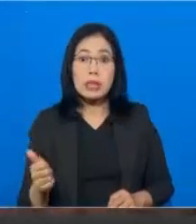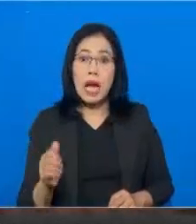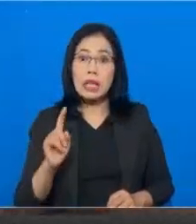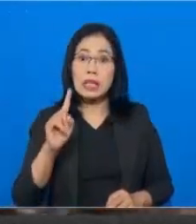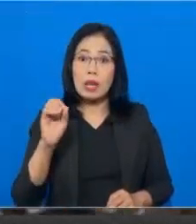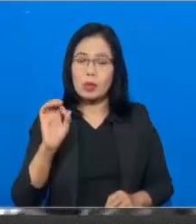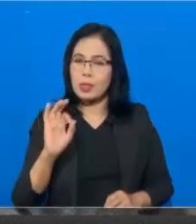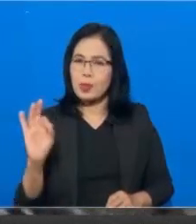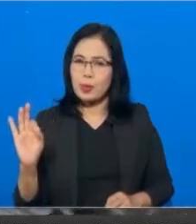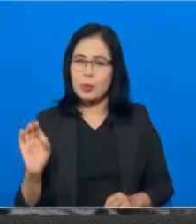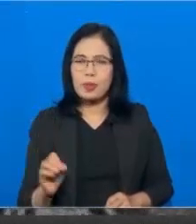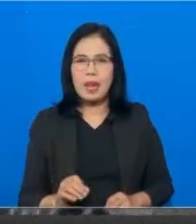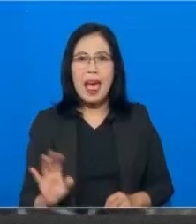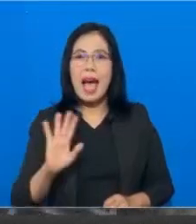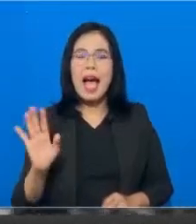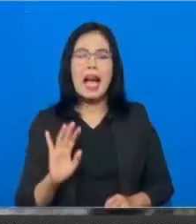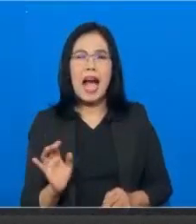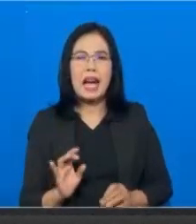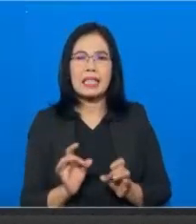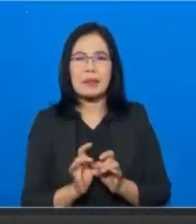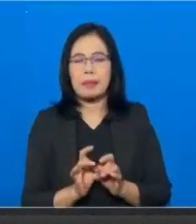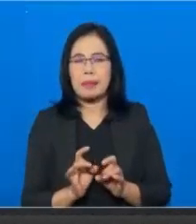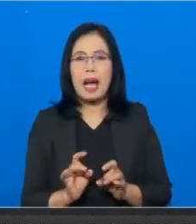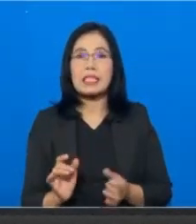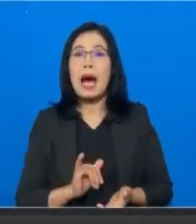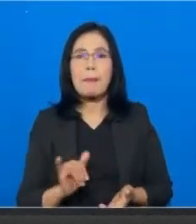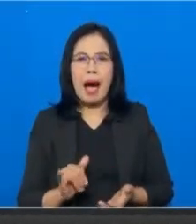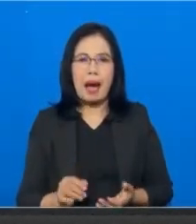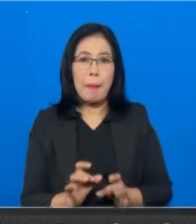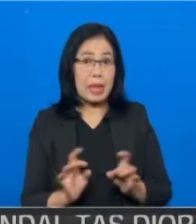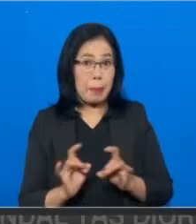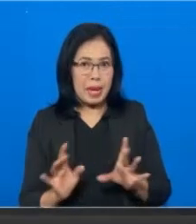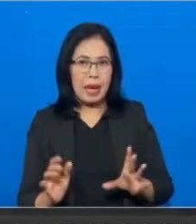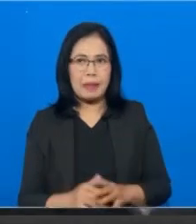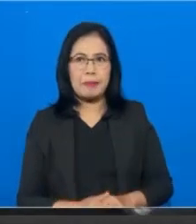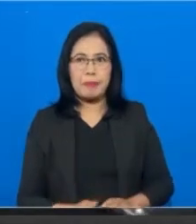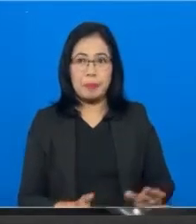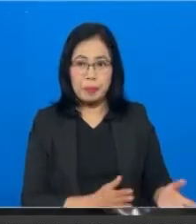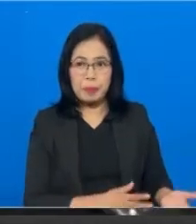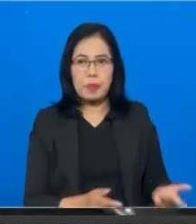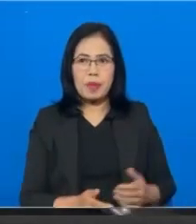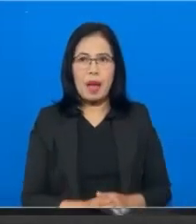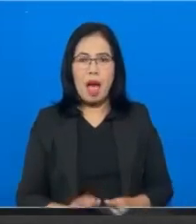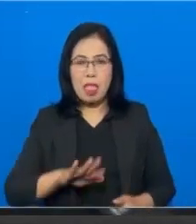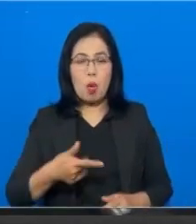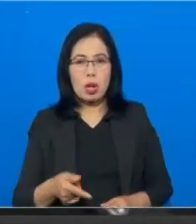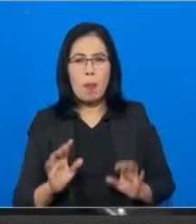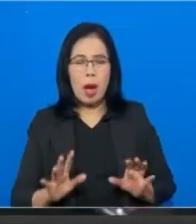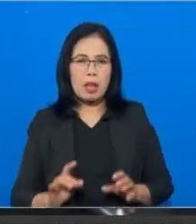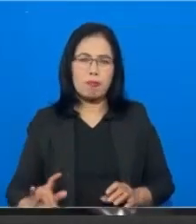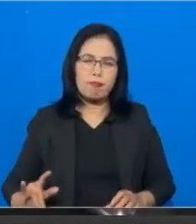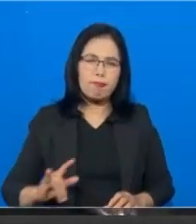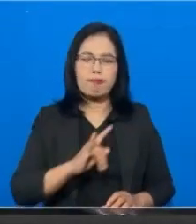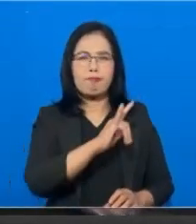Tahun ini, Kabupaten Tuban memberangkatkan 1.163 anggota jemaah calon haji. Jemaah calon